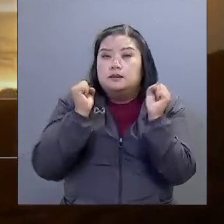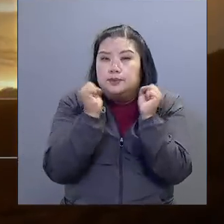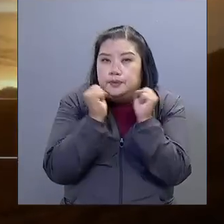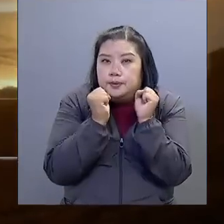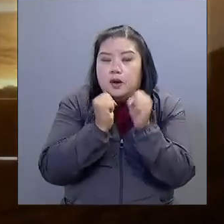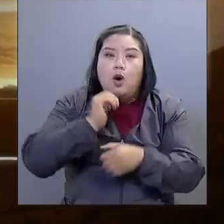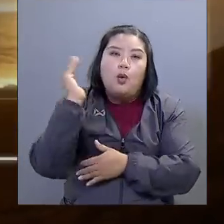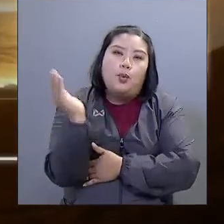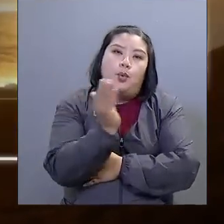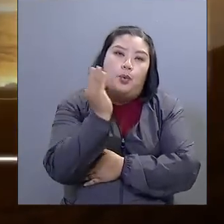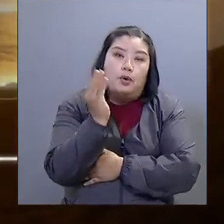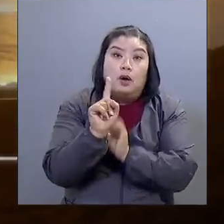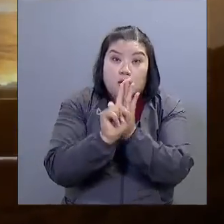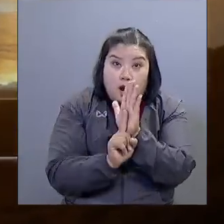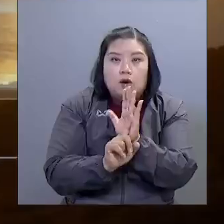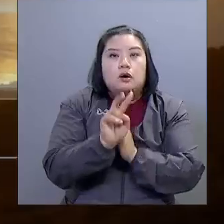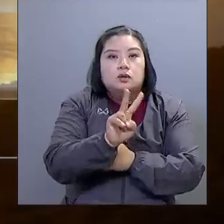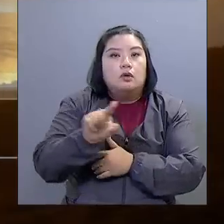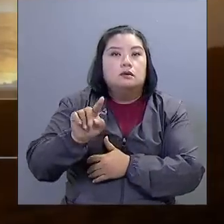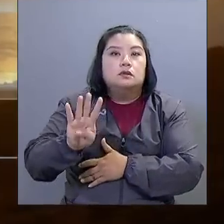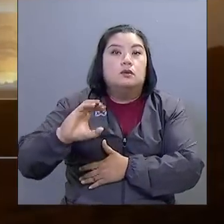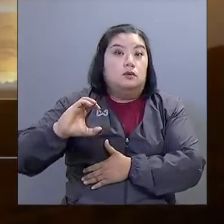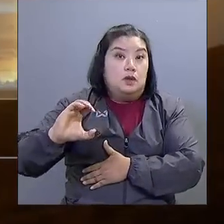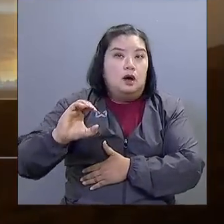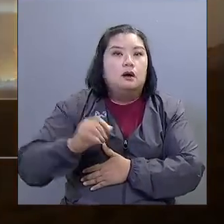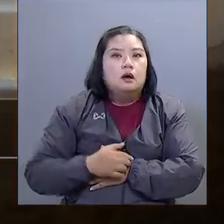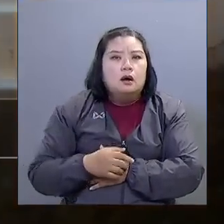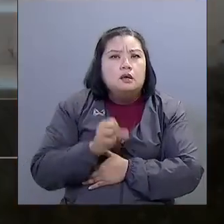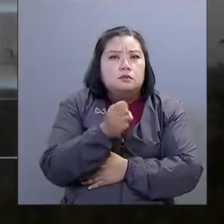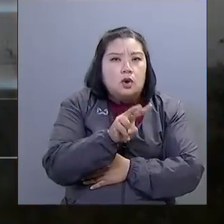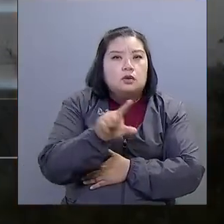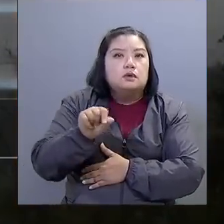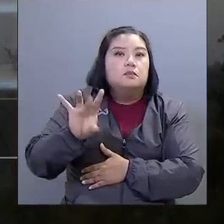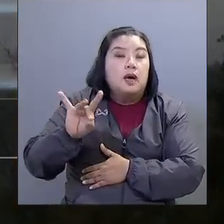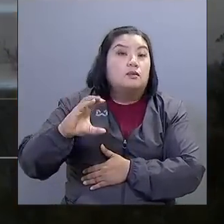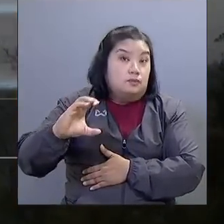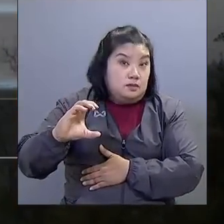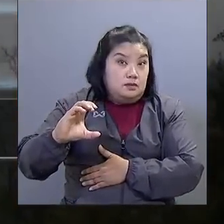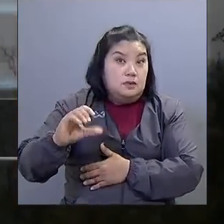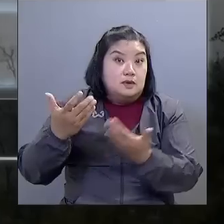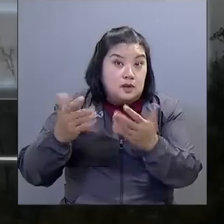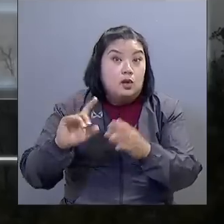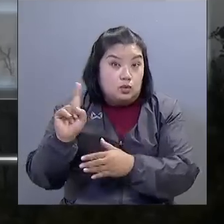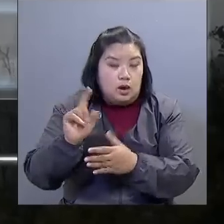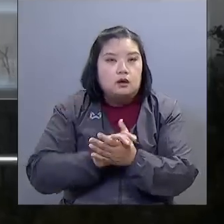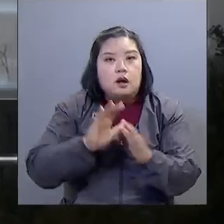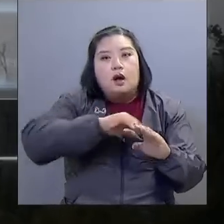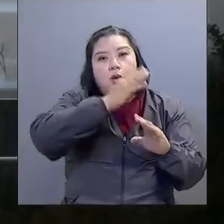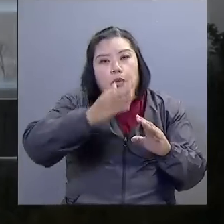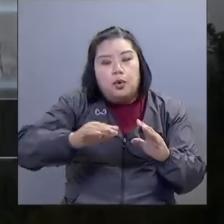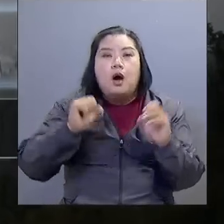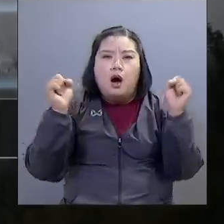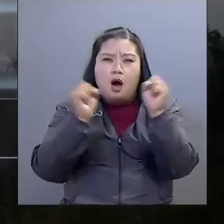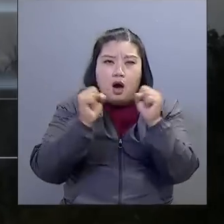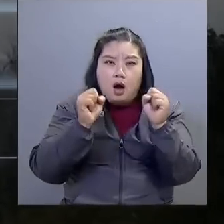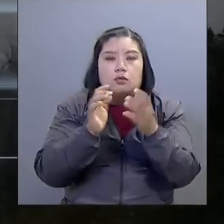มีลมแรงอุณหภูมิจะลดลงอีก 2-4 องศาอยู่ที่ระหว่าง 12-28 องศาเซลเซียสบริเวณยอดดอยอากาศหนาวถึงหนาวจัด